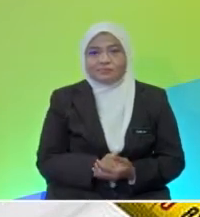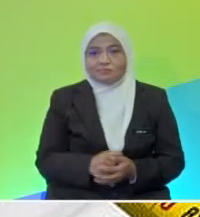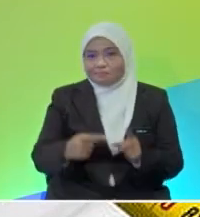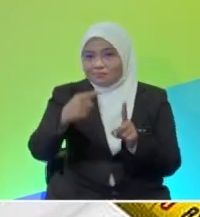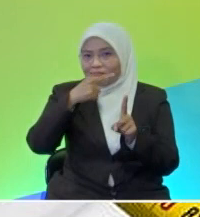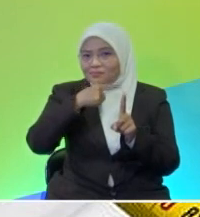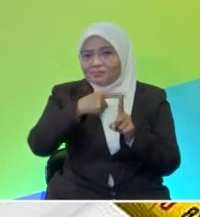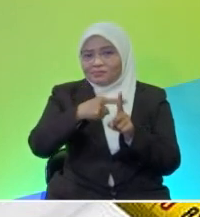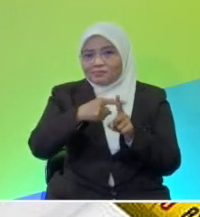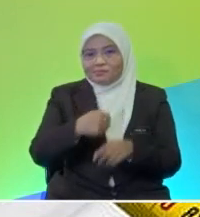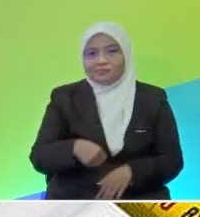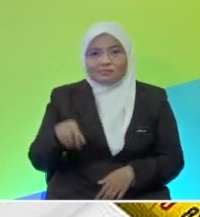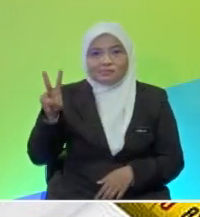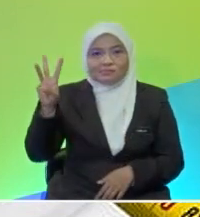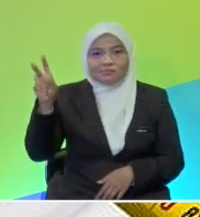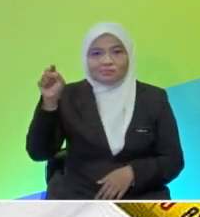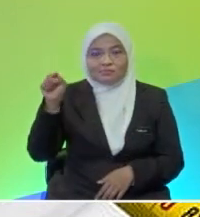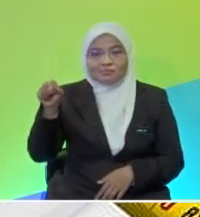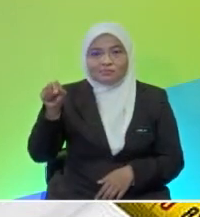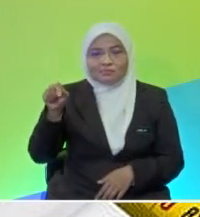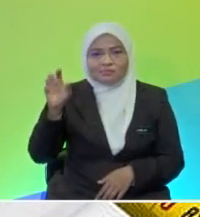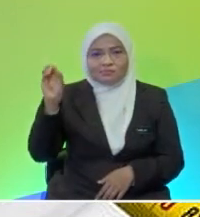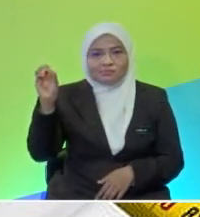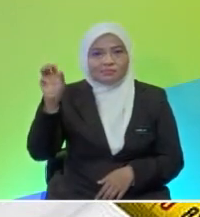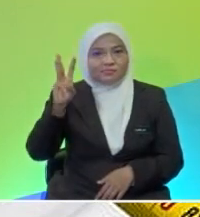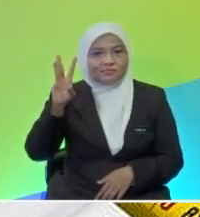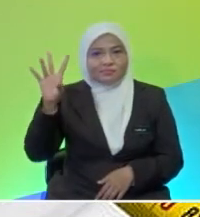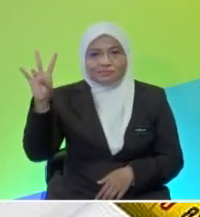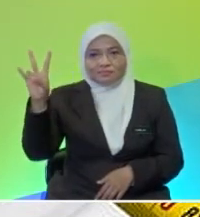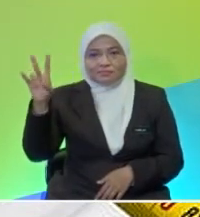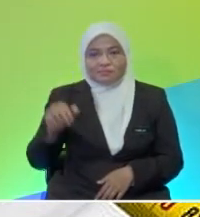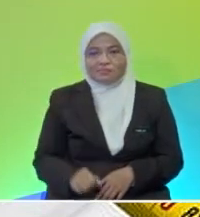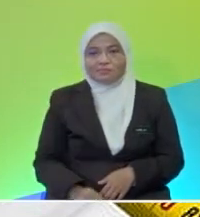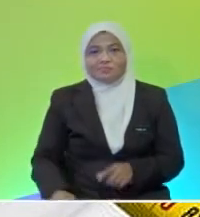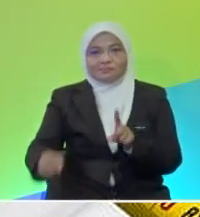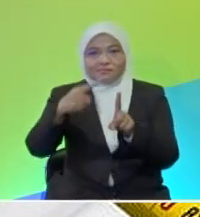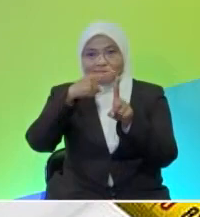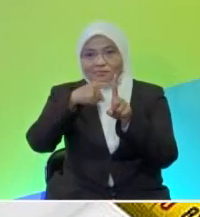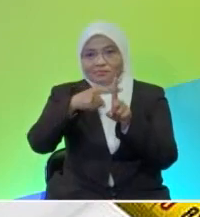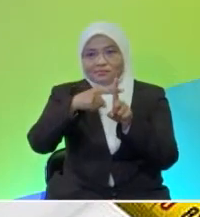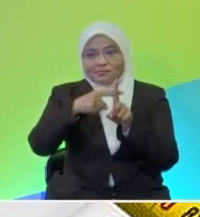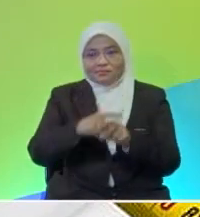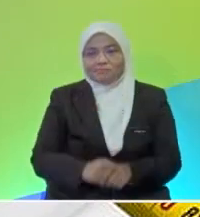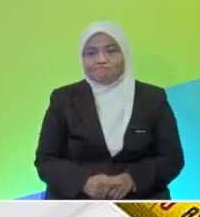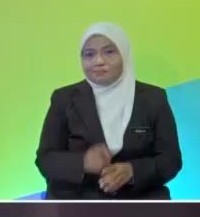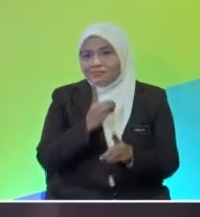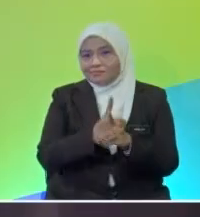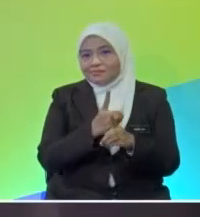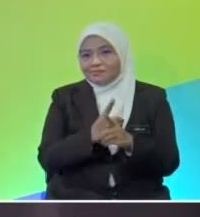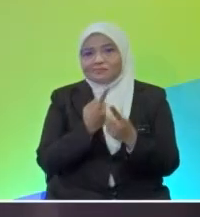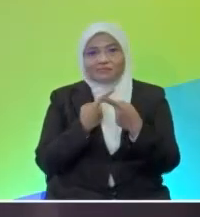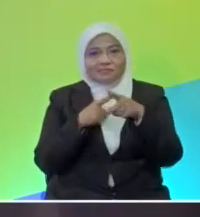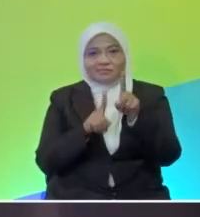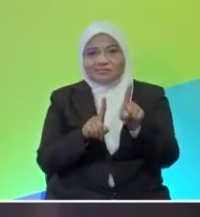6 kepulauan Shiva 67 Oke pada Diva Oh tempat